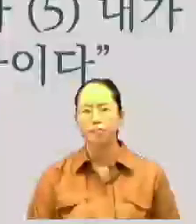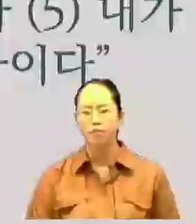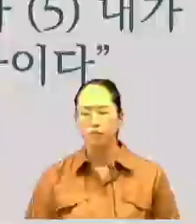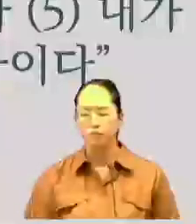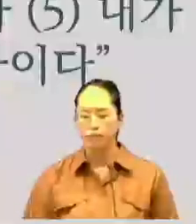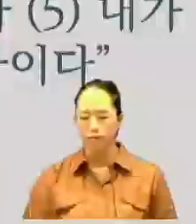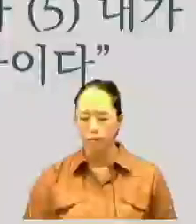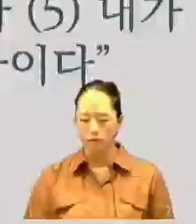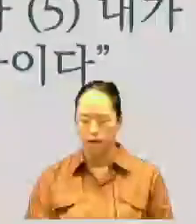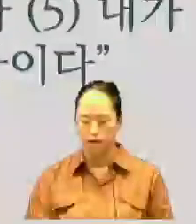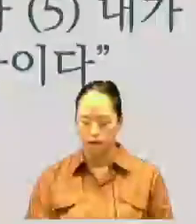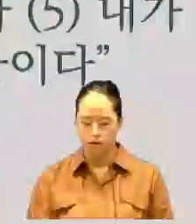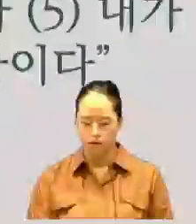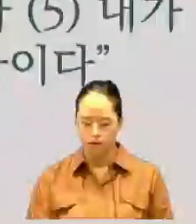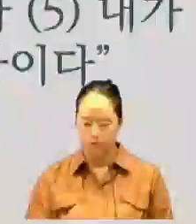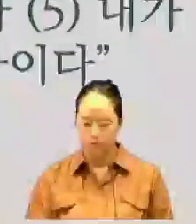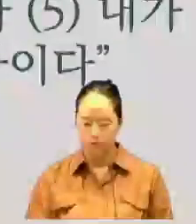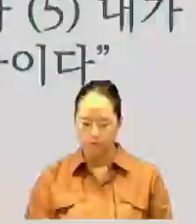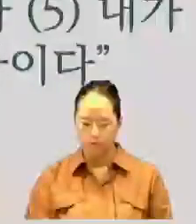口。